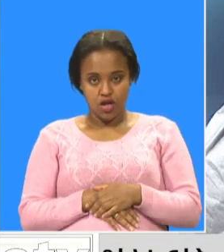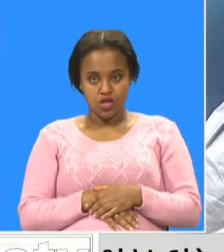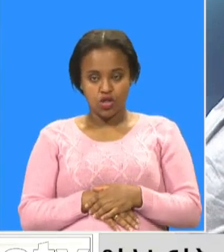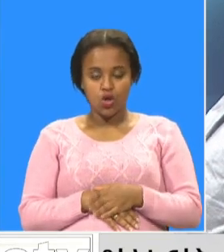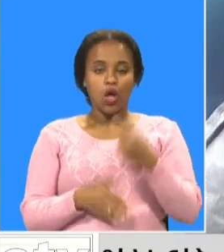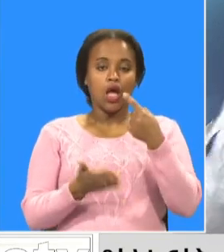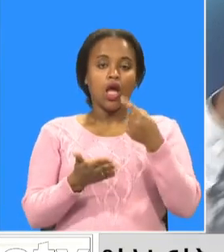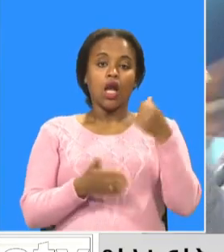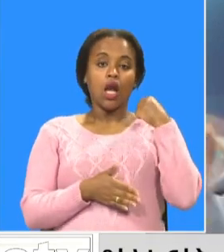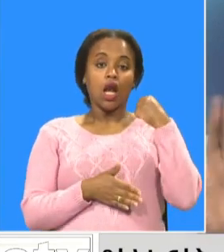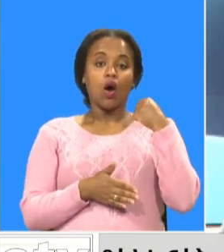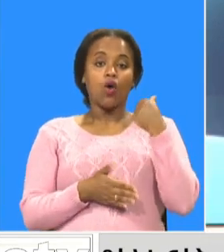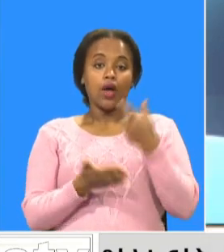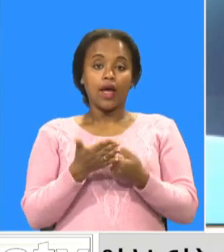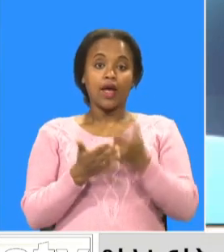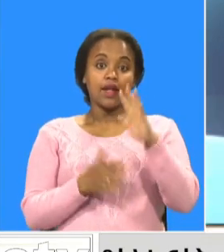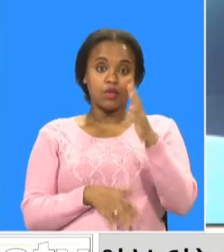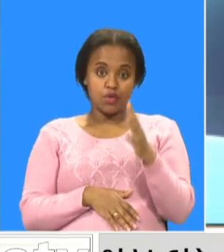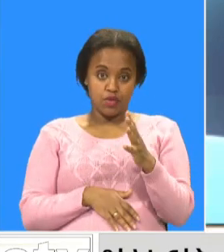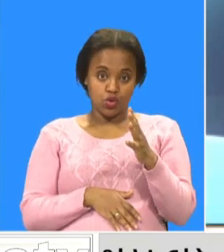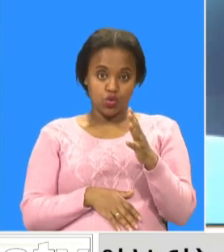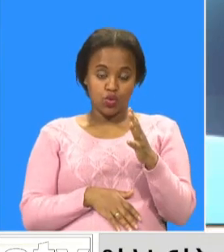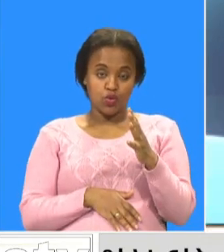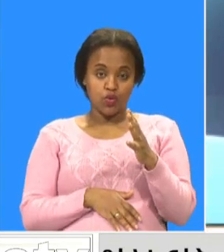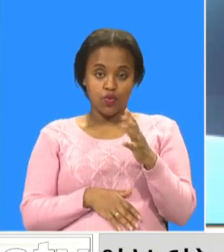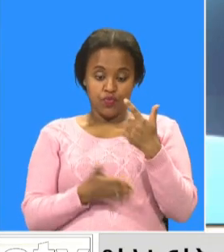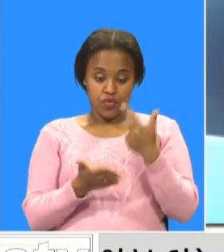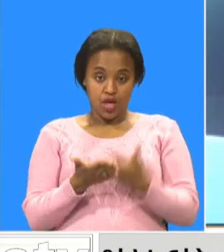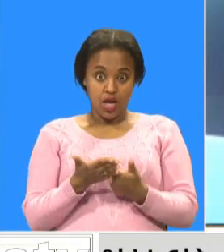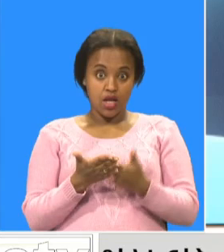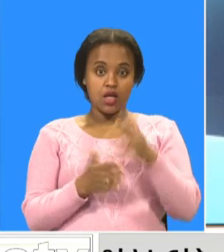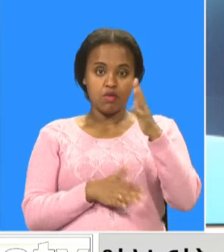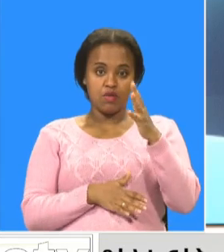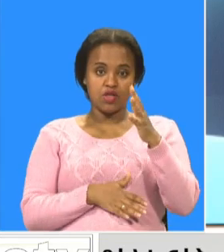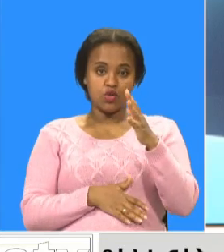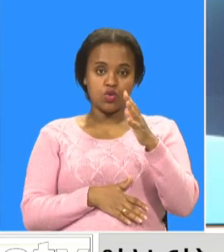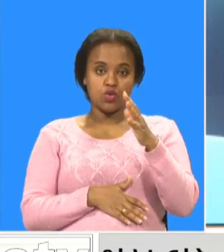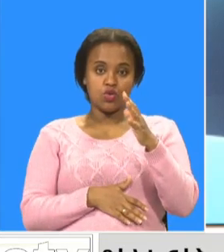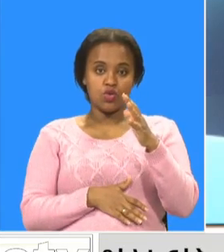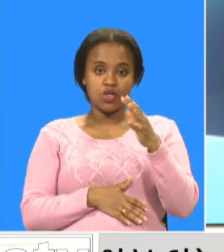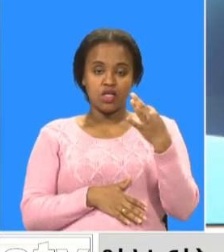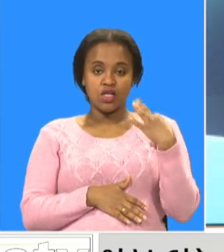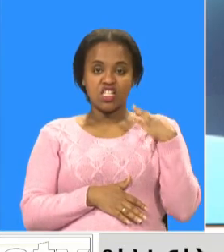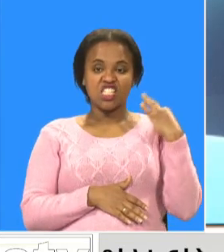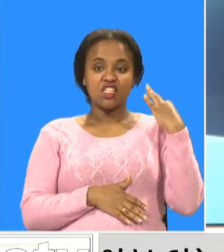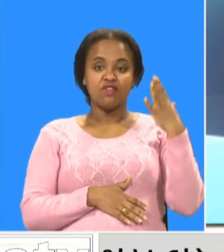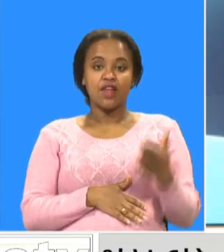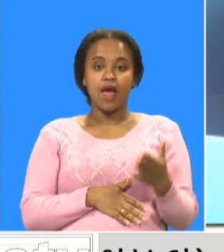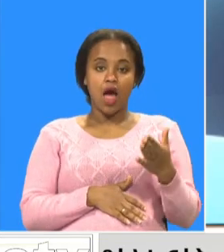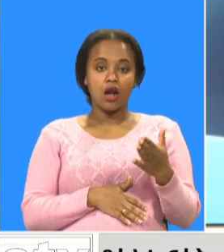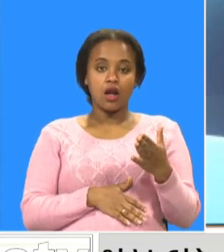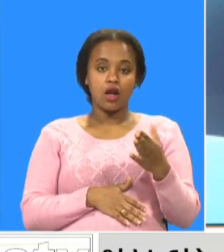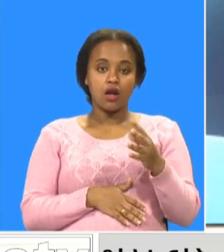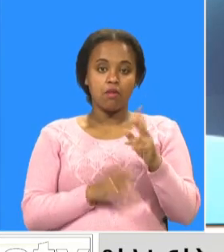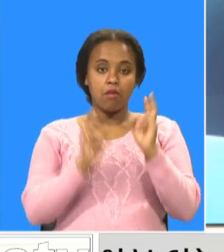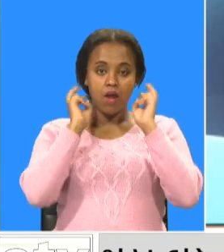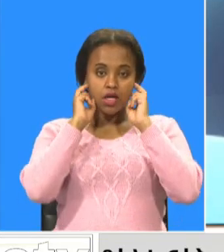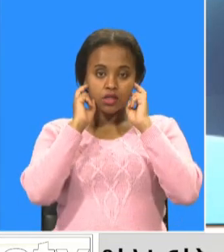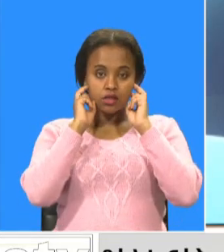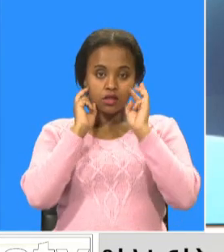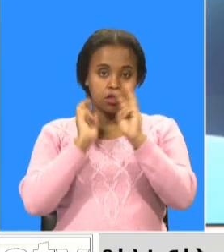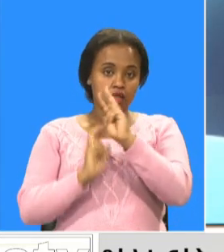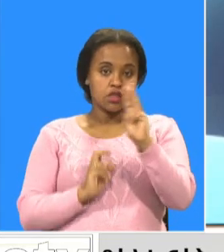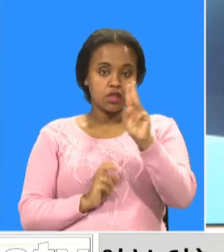ይሄንኑ የሚመስሉ አሁን በመልክ ይሄንኑ የሚመስሉ ሲቪሊያን ማስክ የሚባሉ በቻይና በስፋት የሚመረቱ